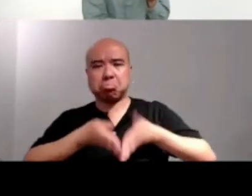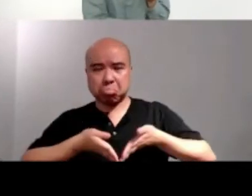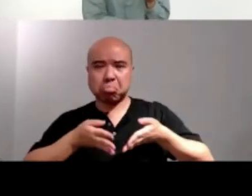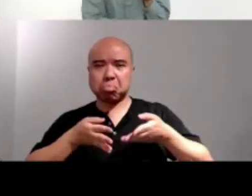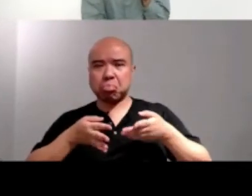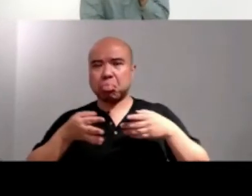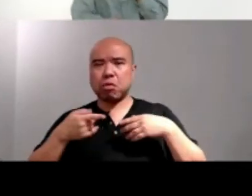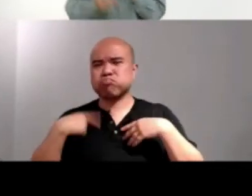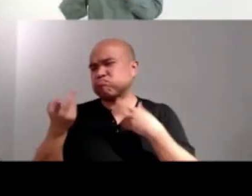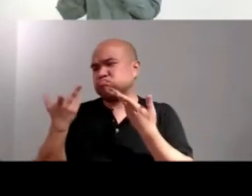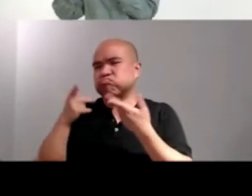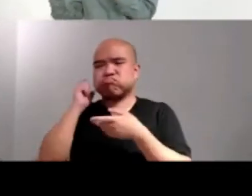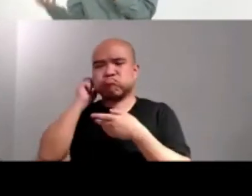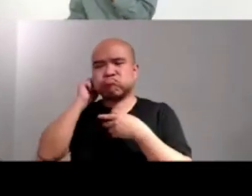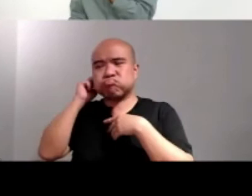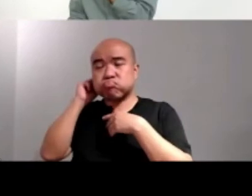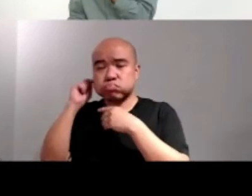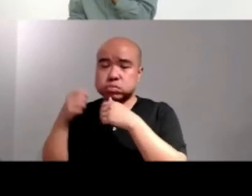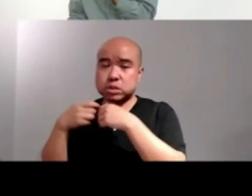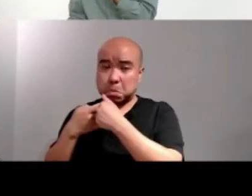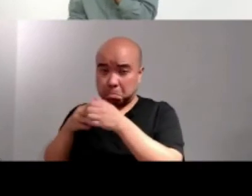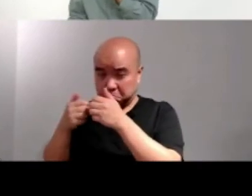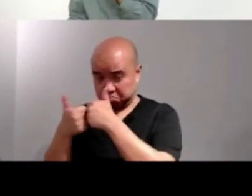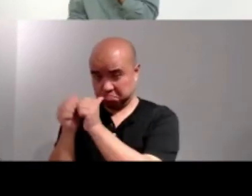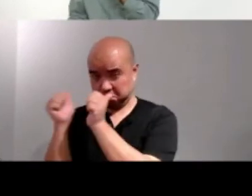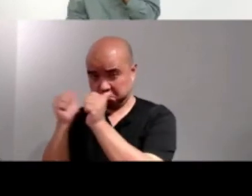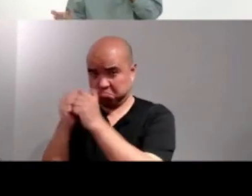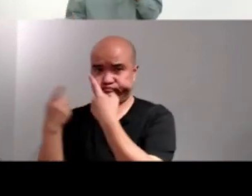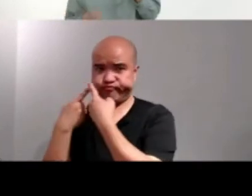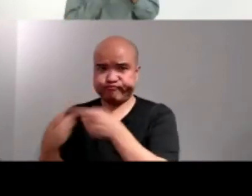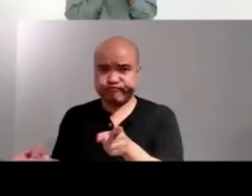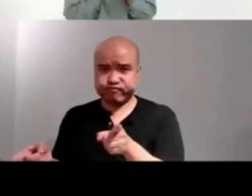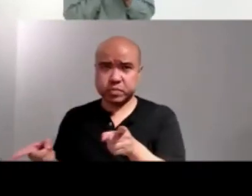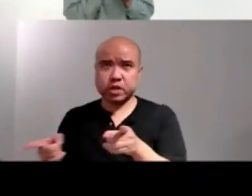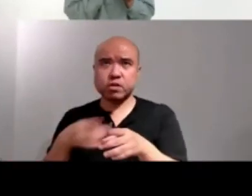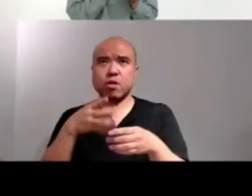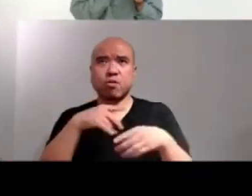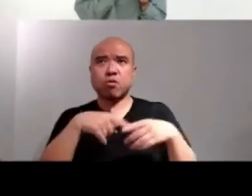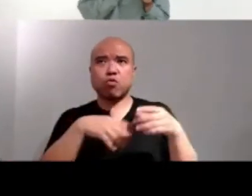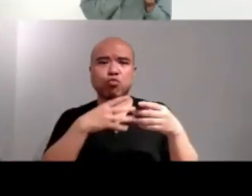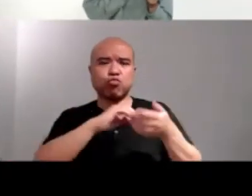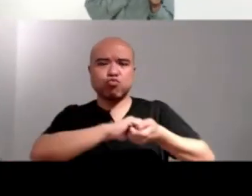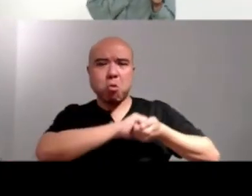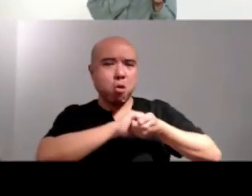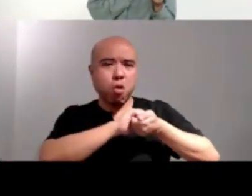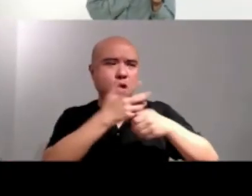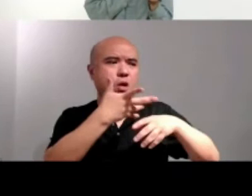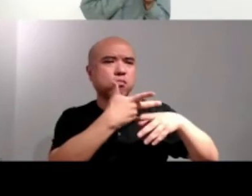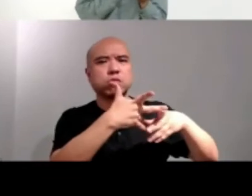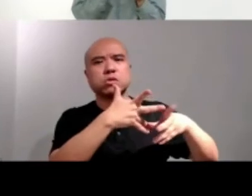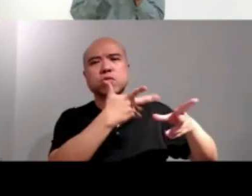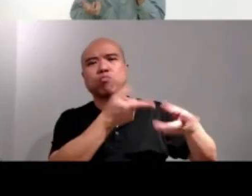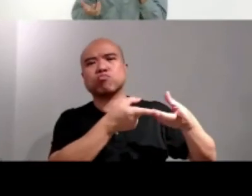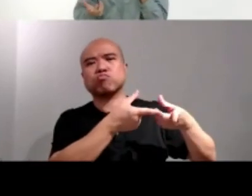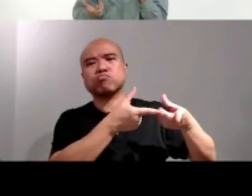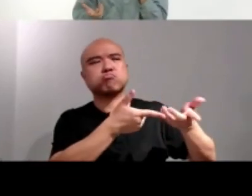手啦，跟住我做 partner 嗰啲朋友咧就跟我反面啦，咁好似突然之間一年之內一無所有。咁